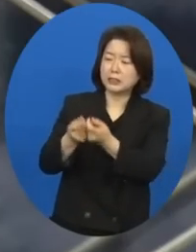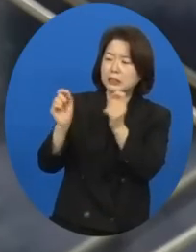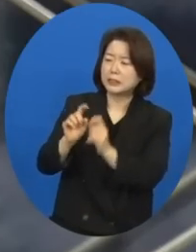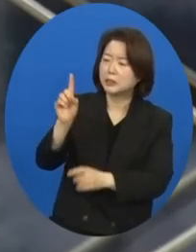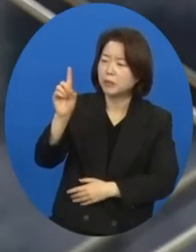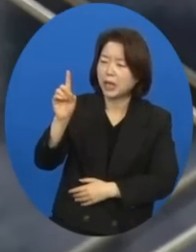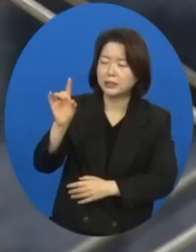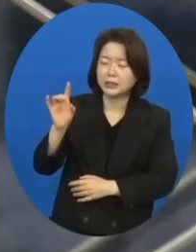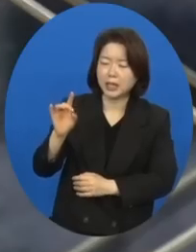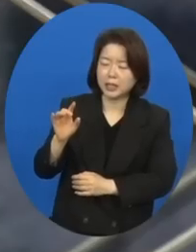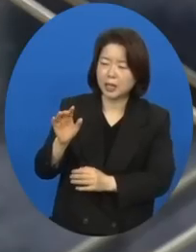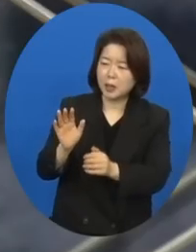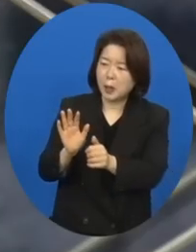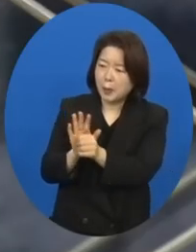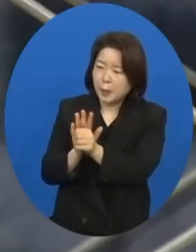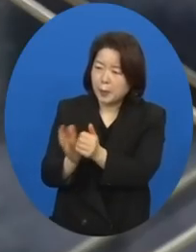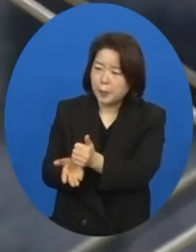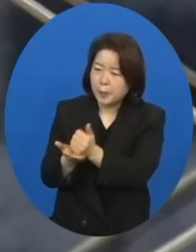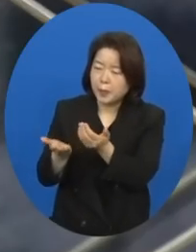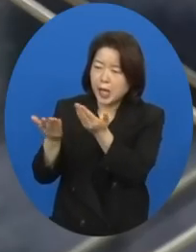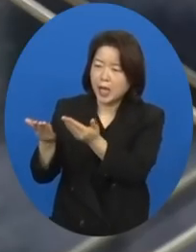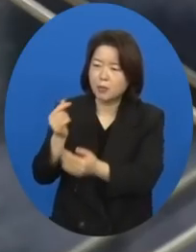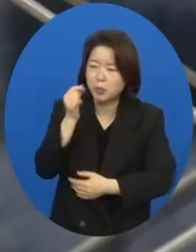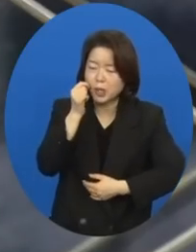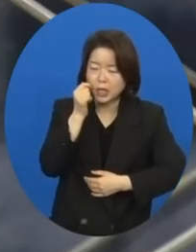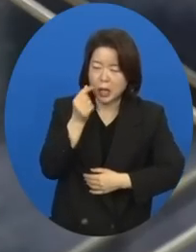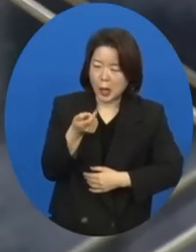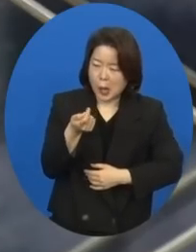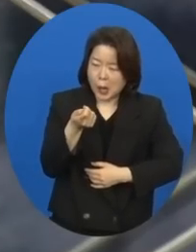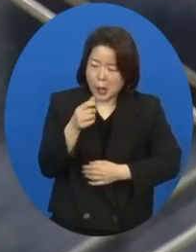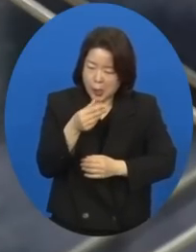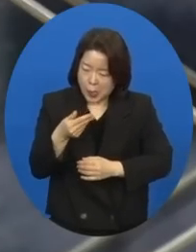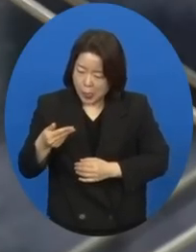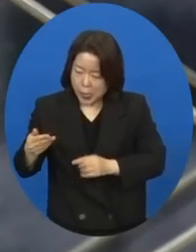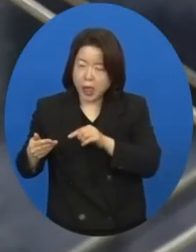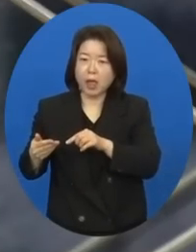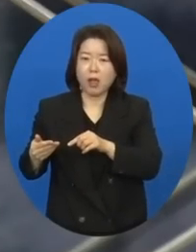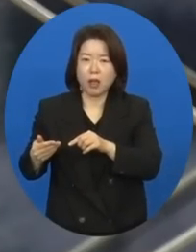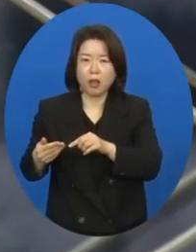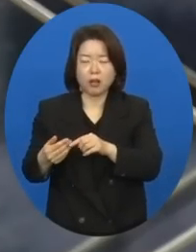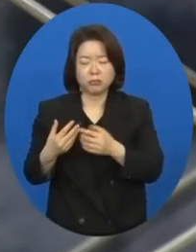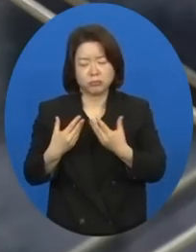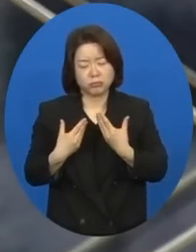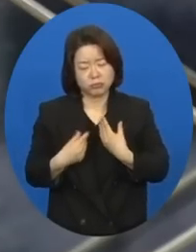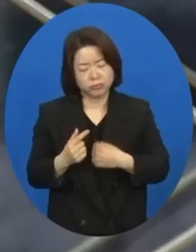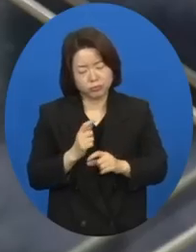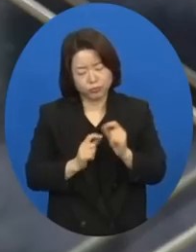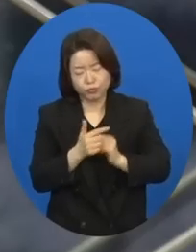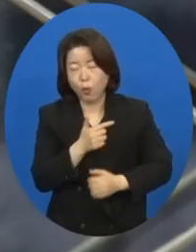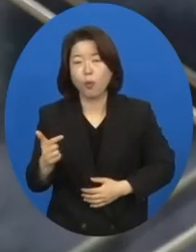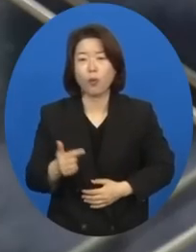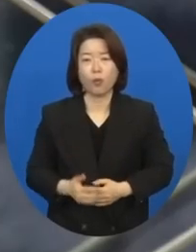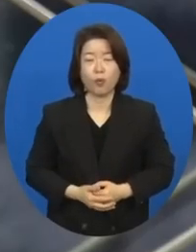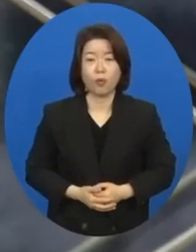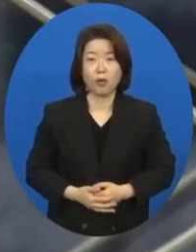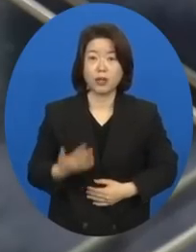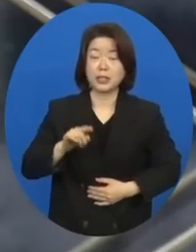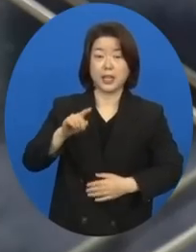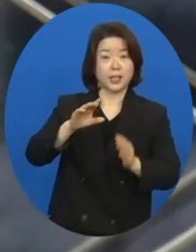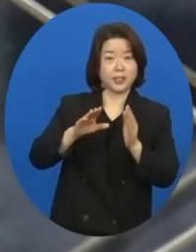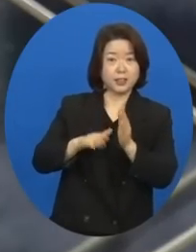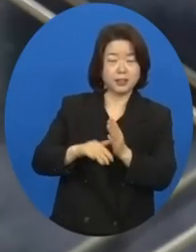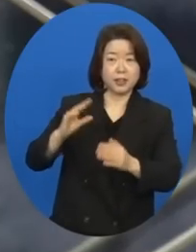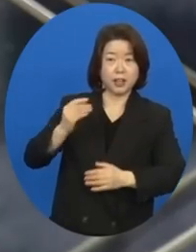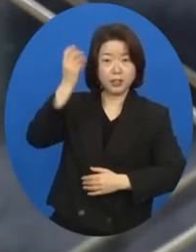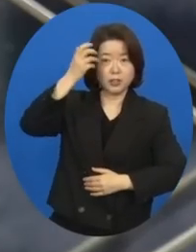품지 못하는 또랑 같은 사랑을 하고 있을까, 터 좌절과 낙심만 커지더라고요. 그런데 바로 그때 성령께서 제